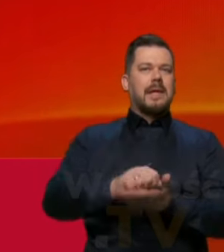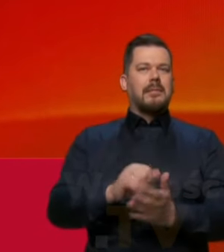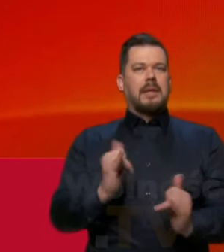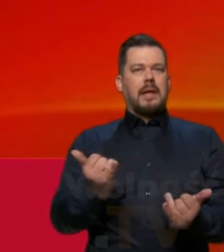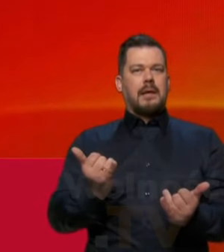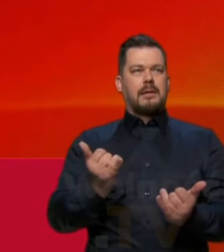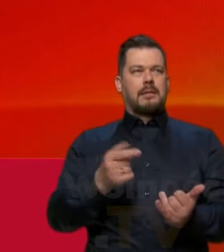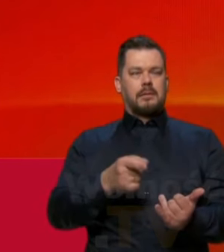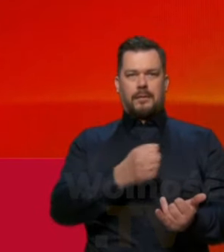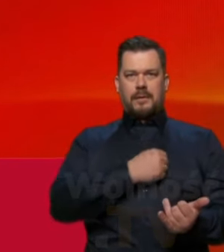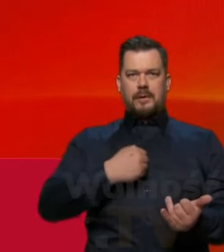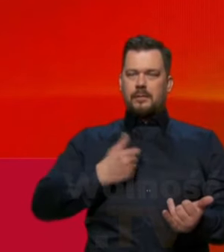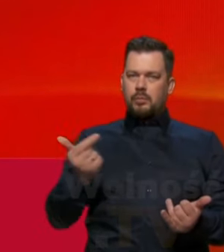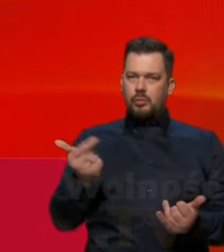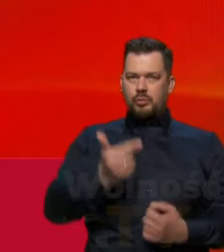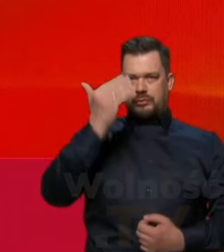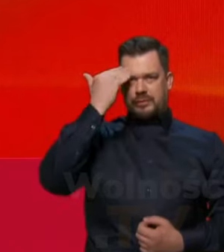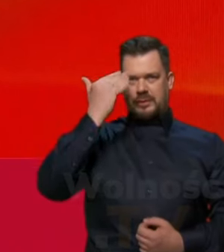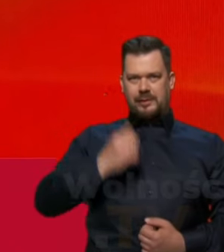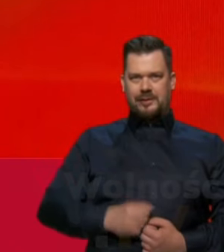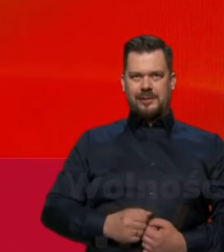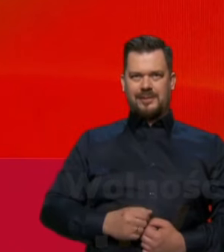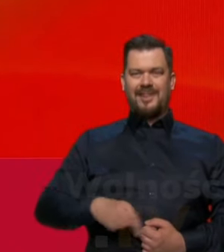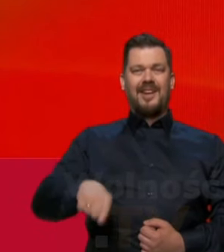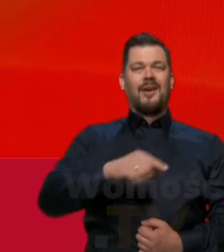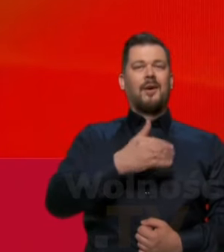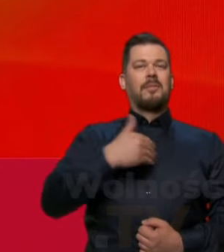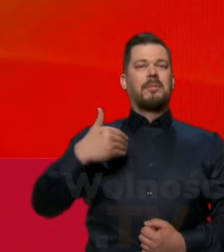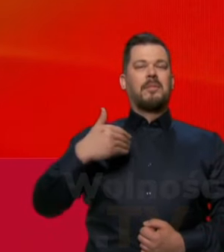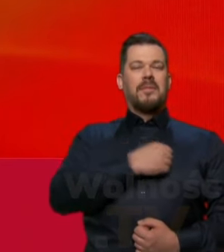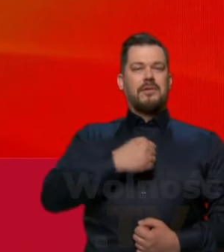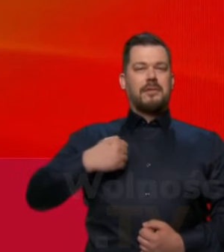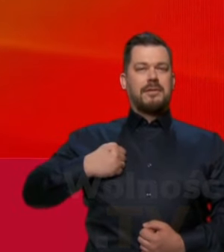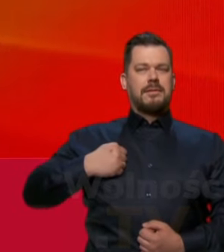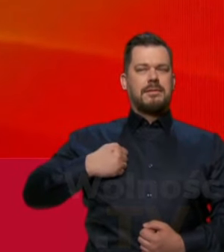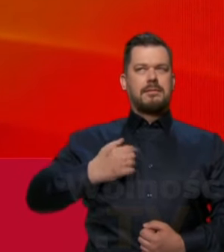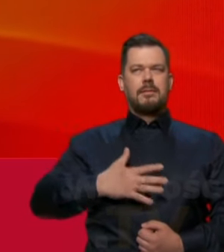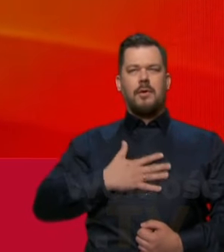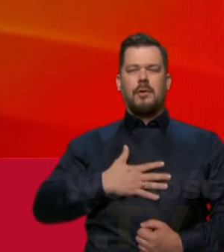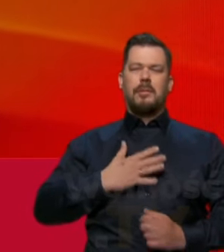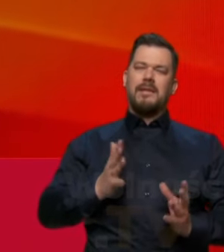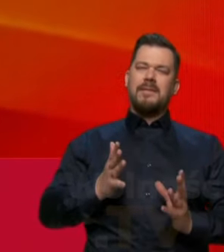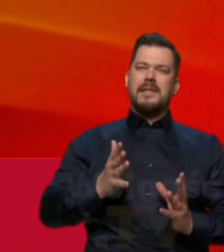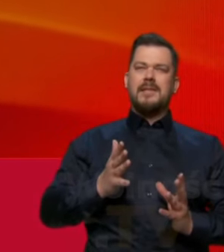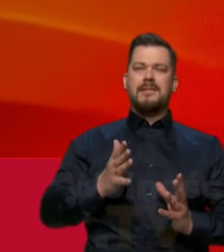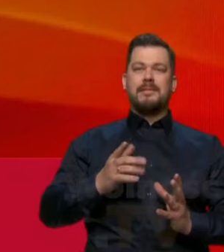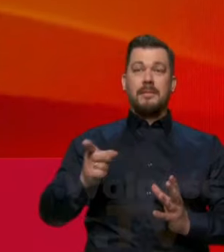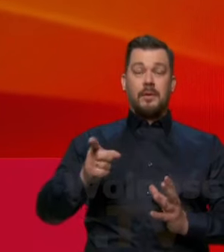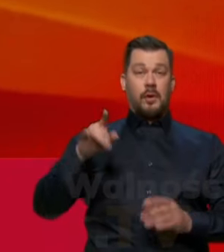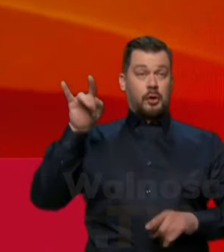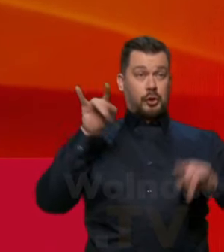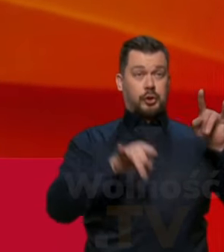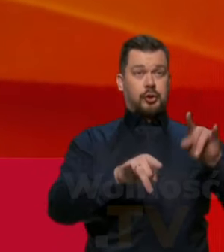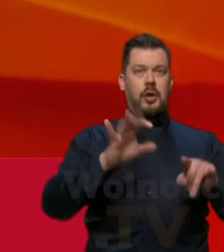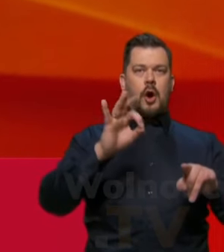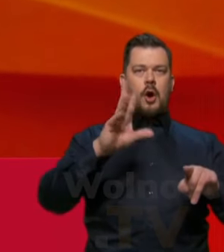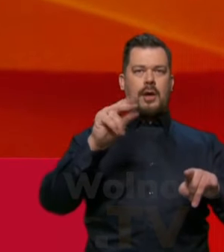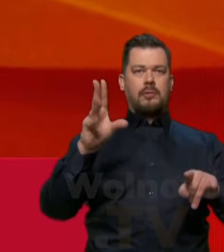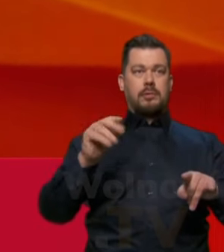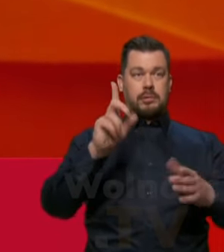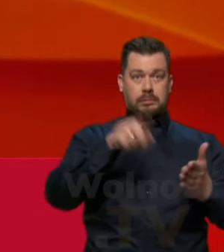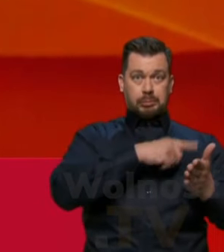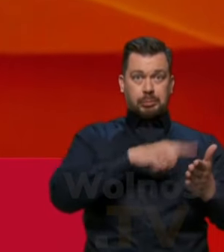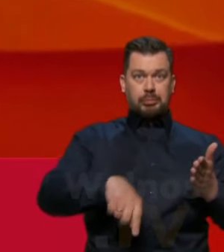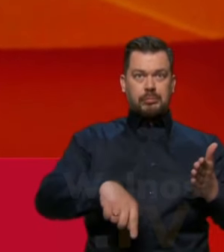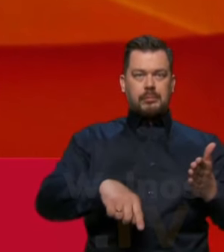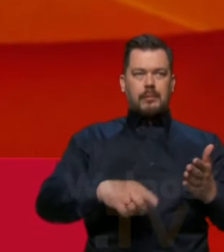czego możemy oczekiwać. Mieszkańcy dzisiaj obawiają się tego, że kiedy zniknie, jeśli zniknie Okęcie, to na